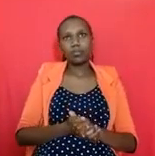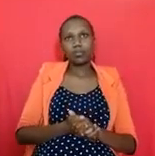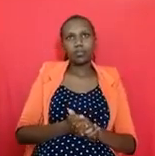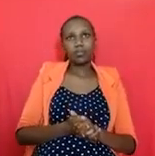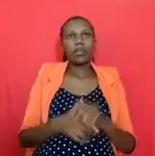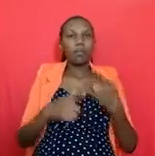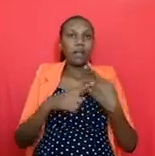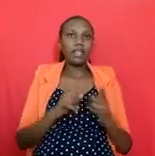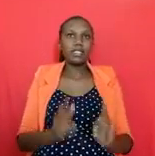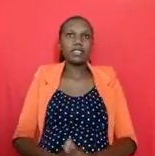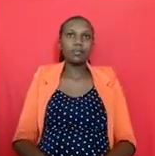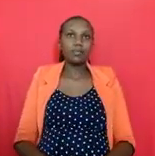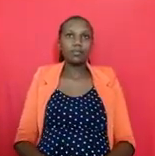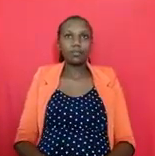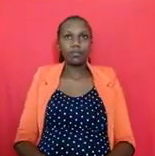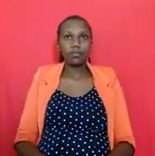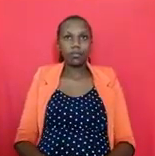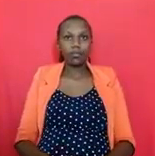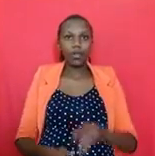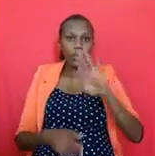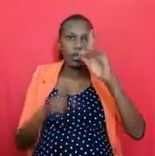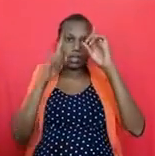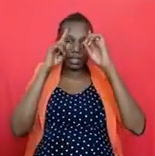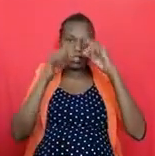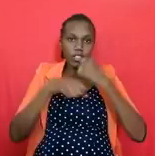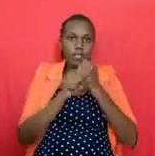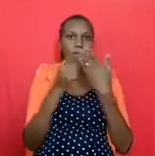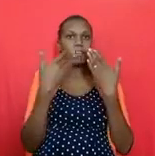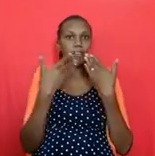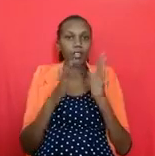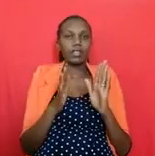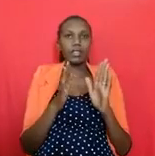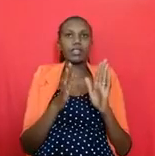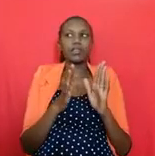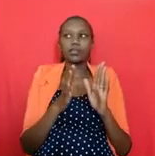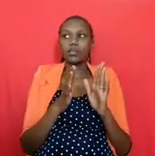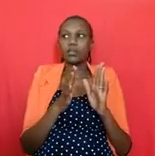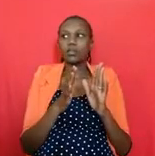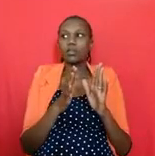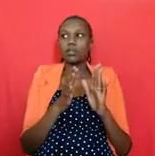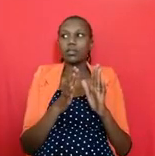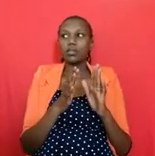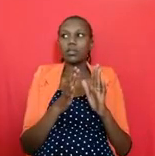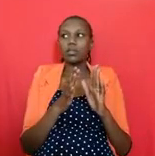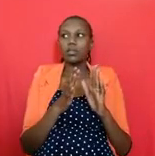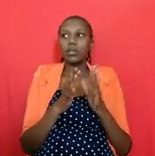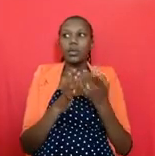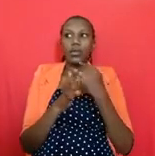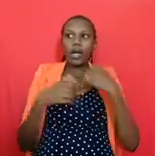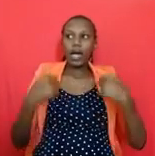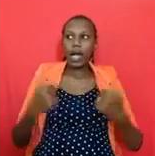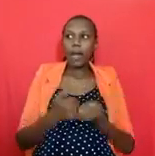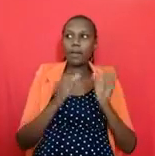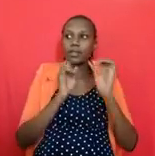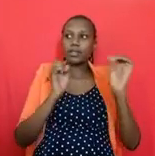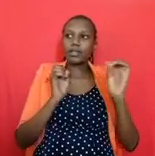no riri matua macio tugeragia gutua twagaga